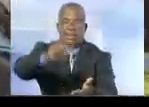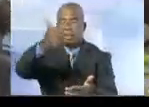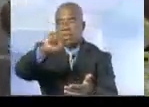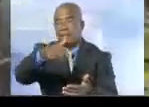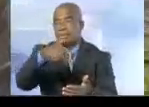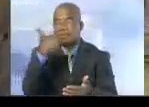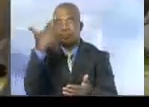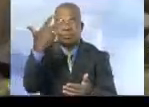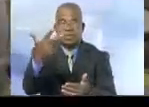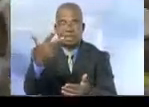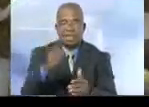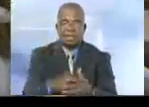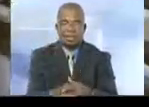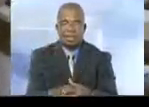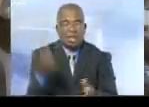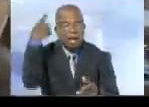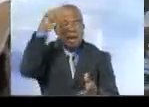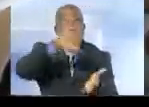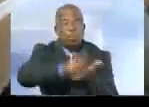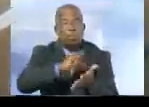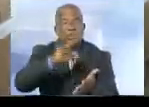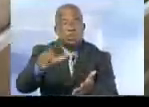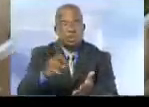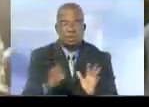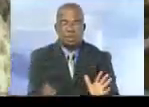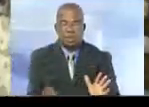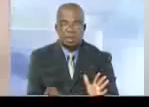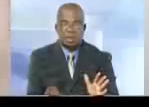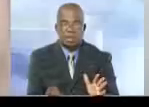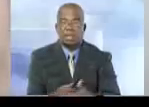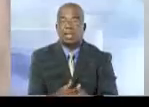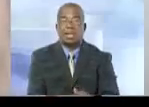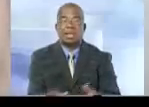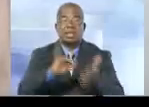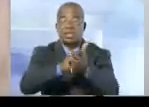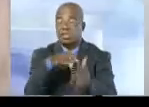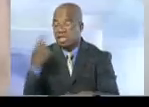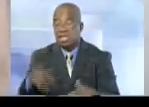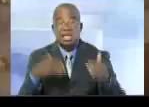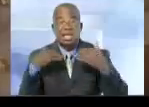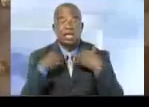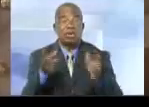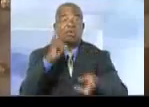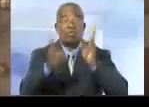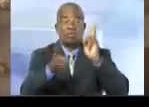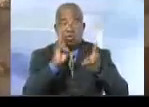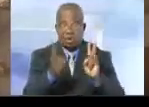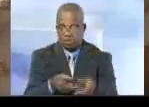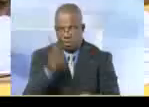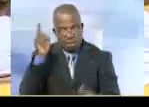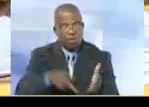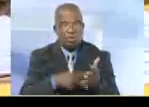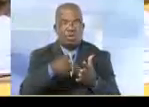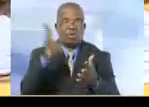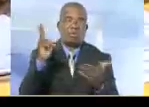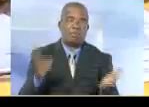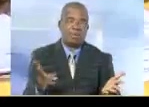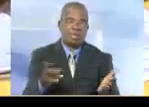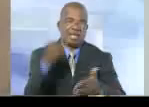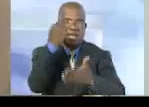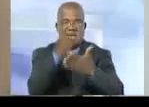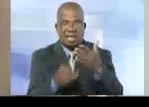directions régionales des douanes et les services rattachés. Au niveau de cette rencontre, les difficultés rencontrées et les perspectives pour l'année